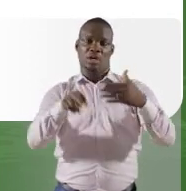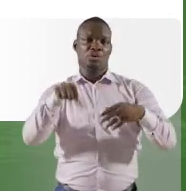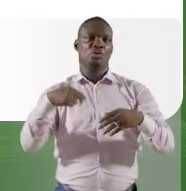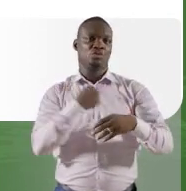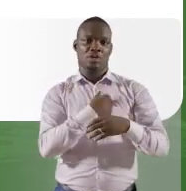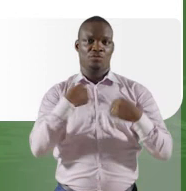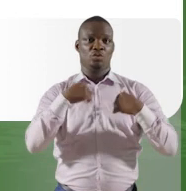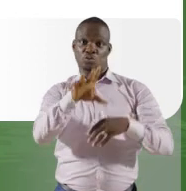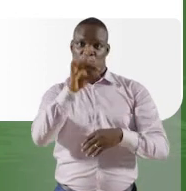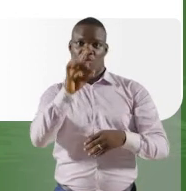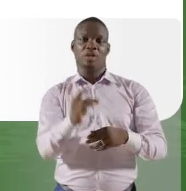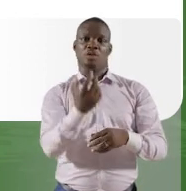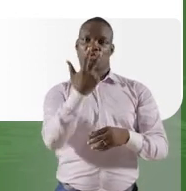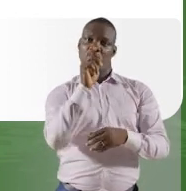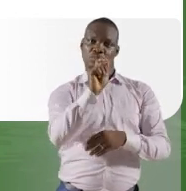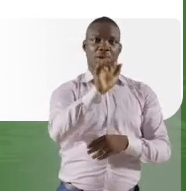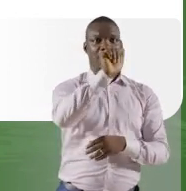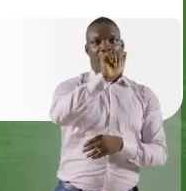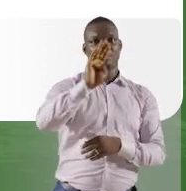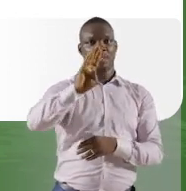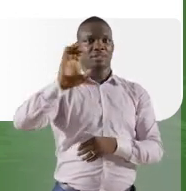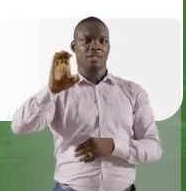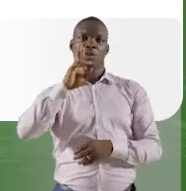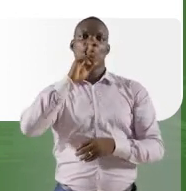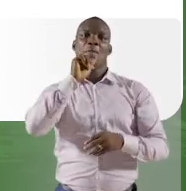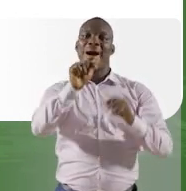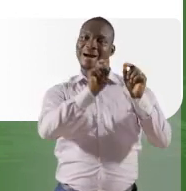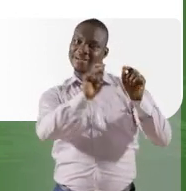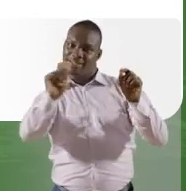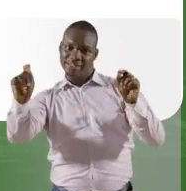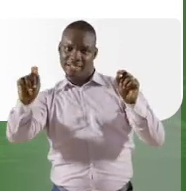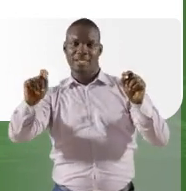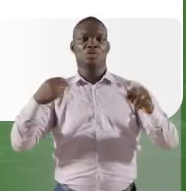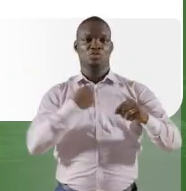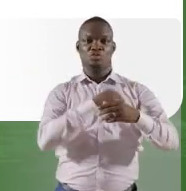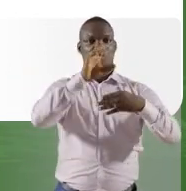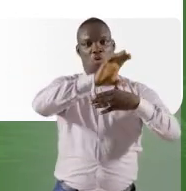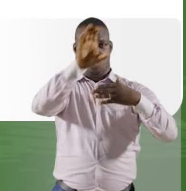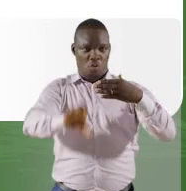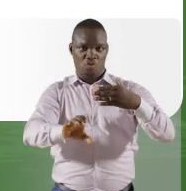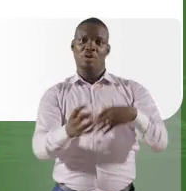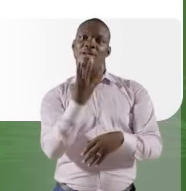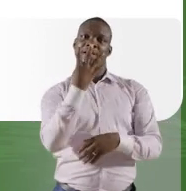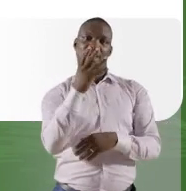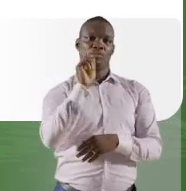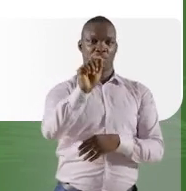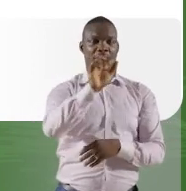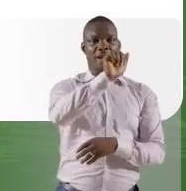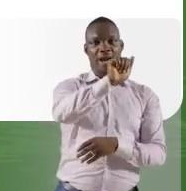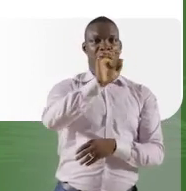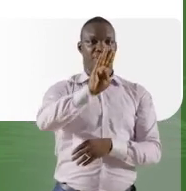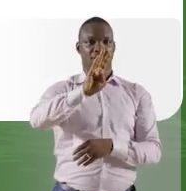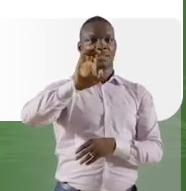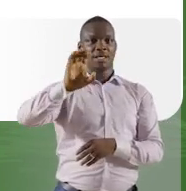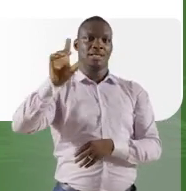les 3 points A, B et C sont non alignés, pour conclure que les 4 points A, B, C et